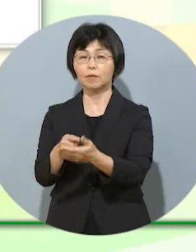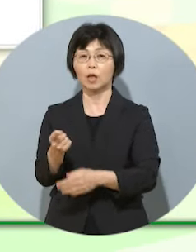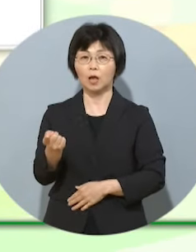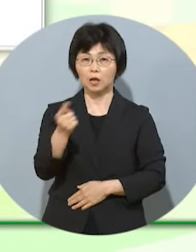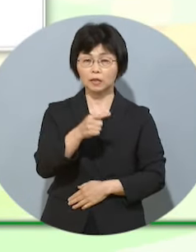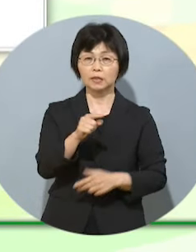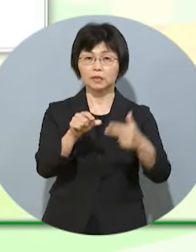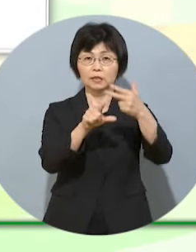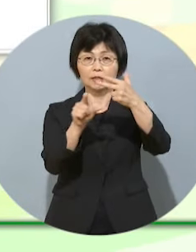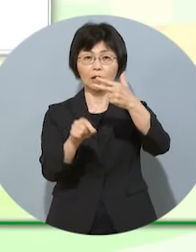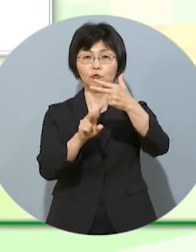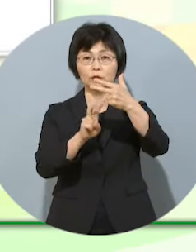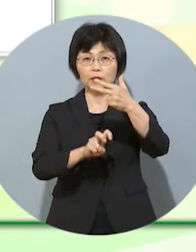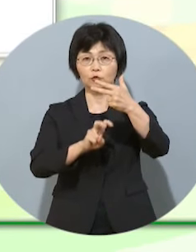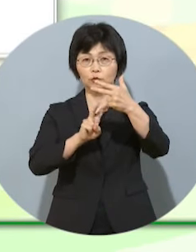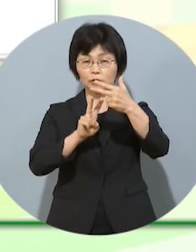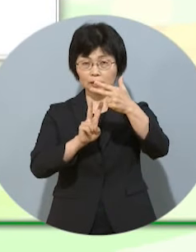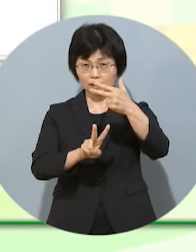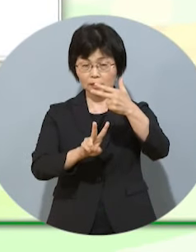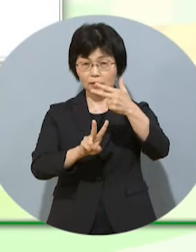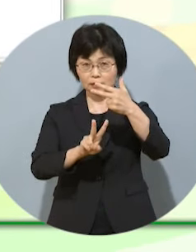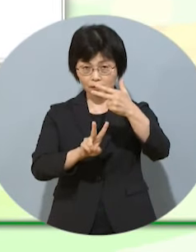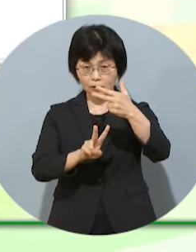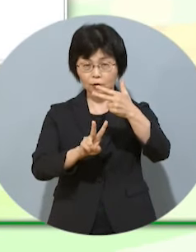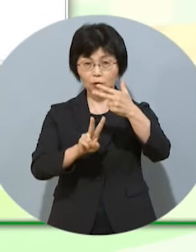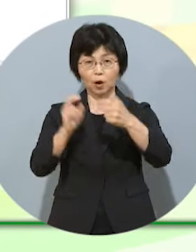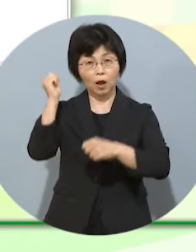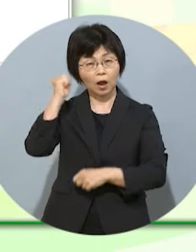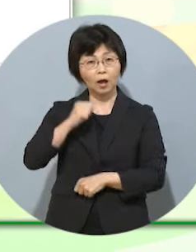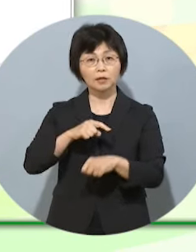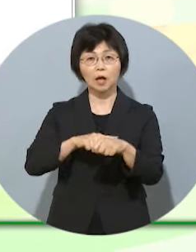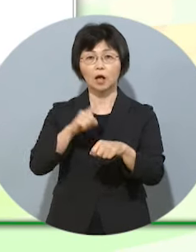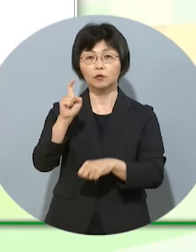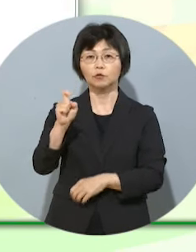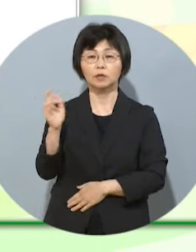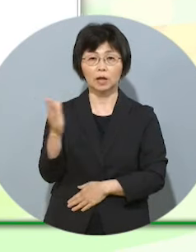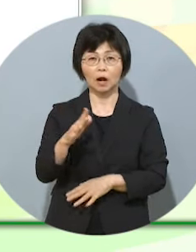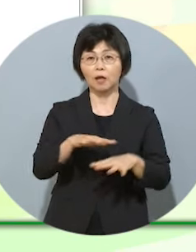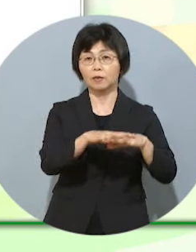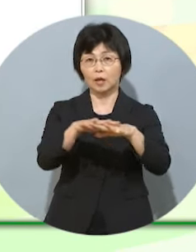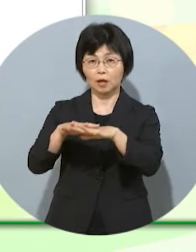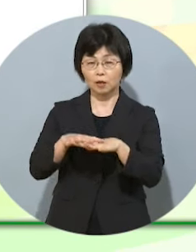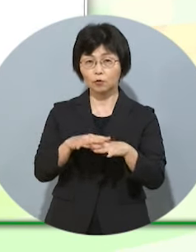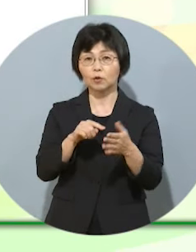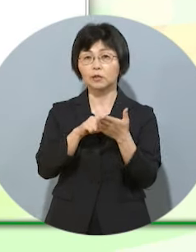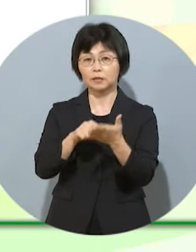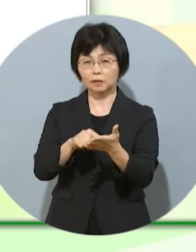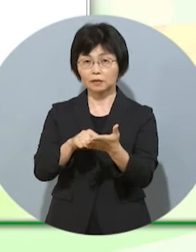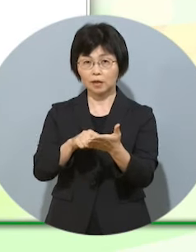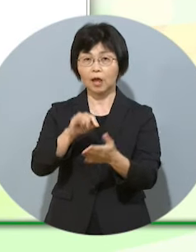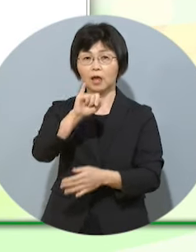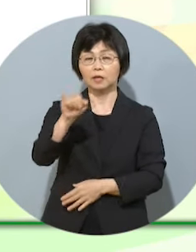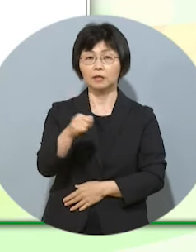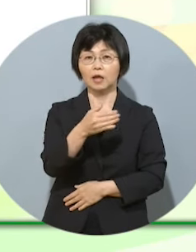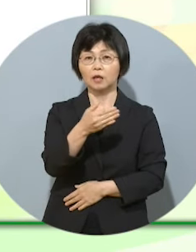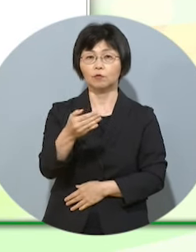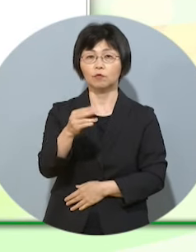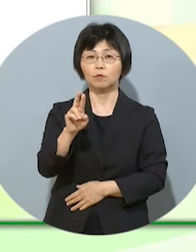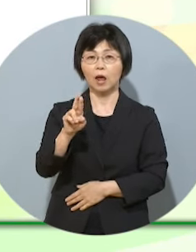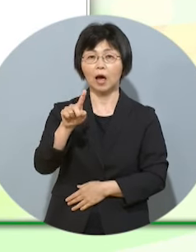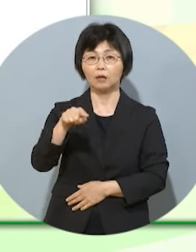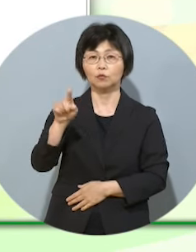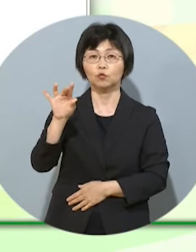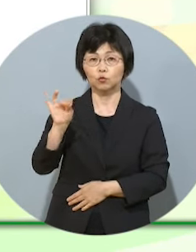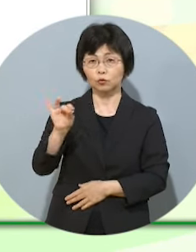今月22日月曜日の午前10時から電子申請システム J グランツにより申請